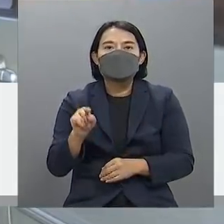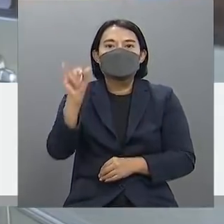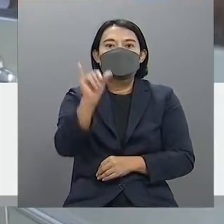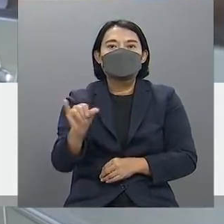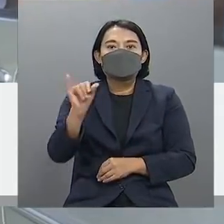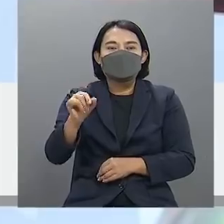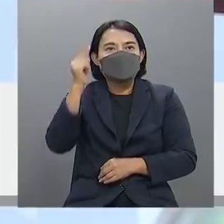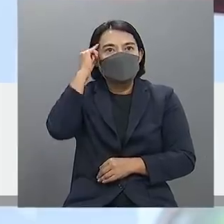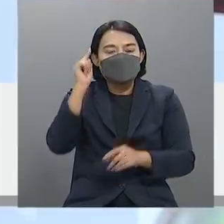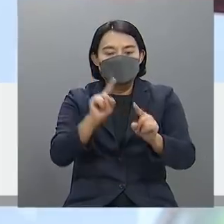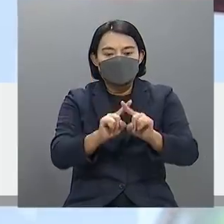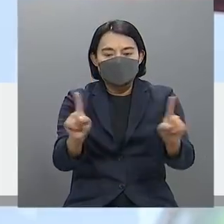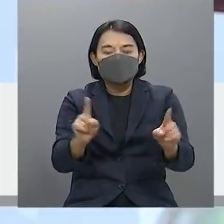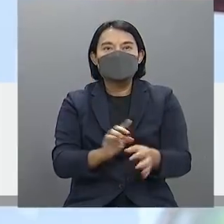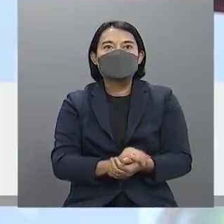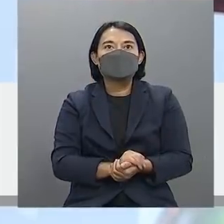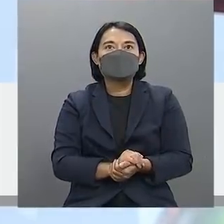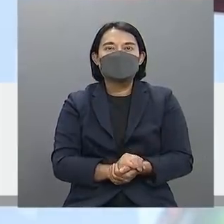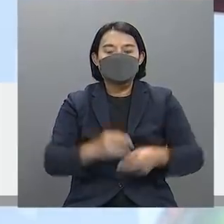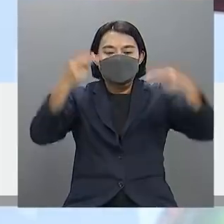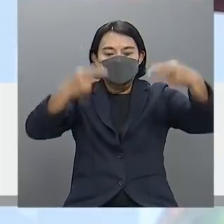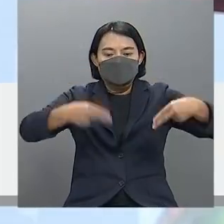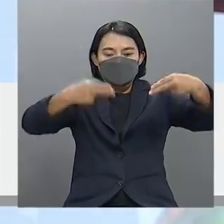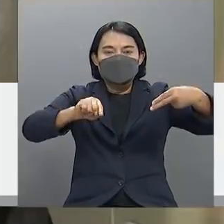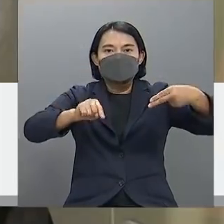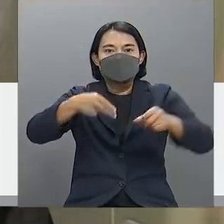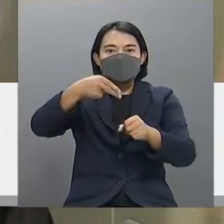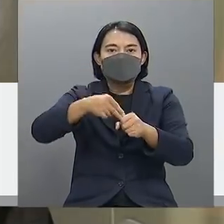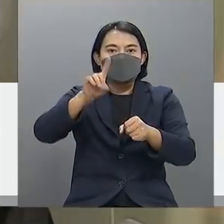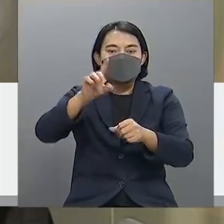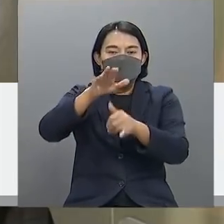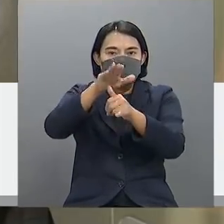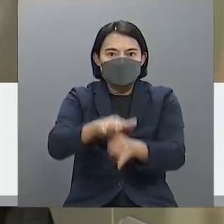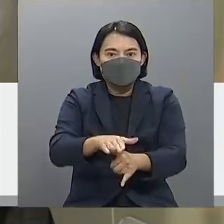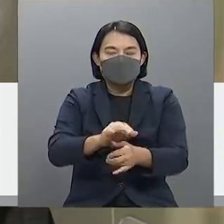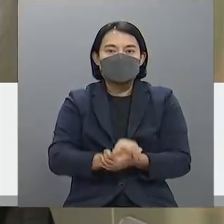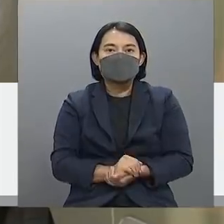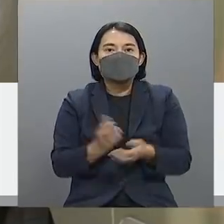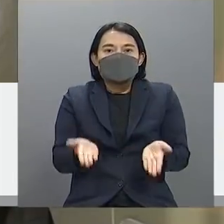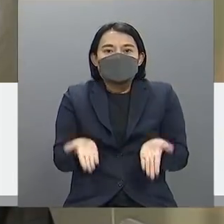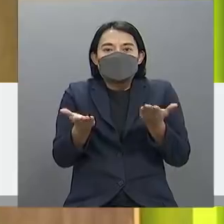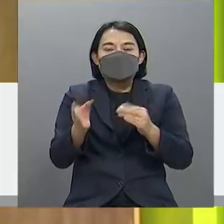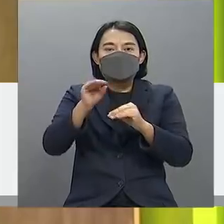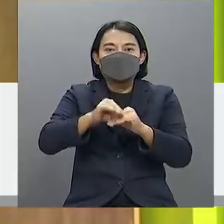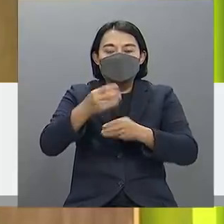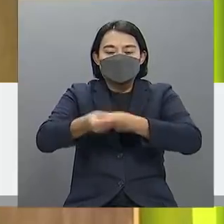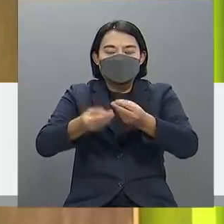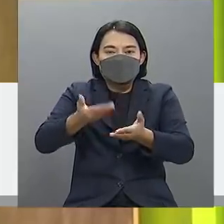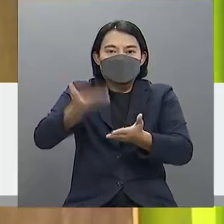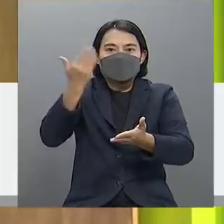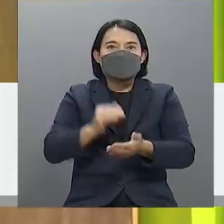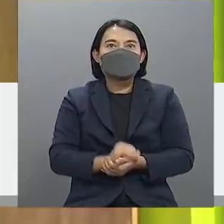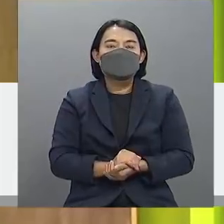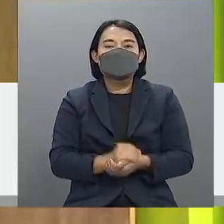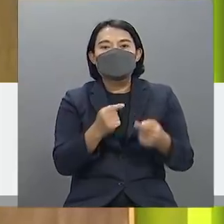ะสงครามกดดันให้ราคาน้ำมันดีเซลและเบนซินปรับตัวขึ้นมาอย่างต่อเนื่องค่ะมากกว่าราคาน้ำมันดิ